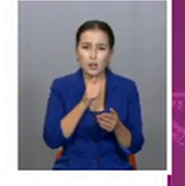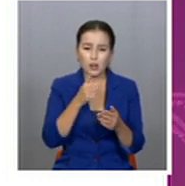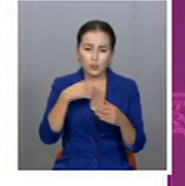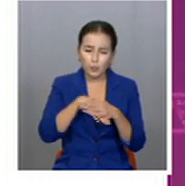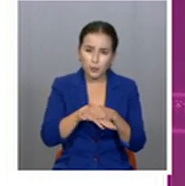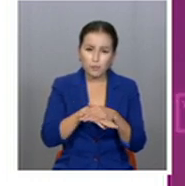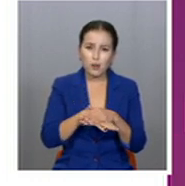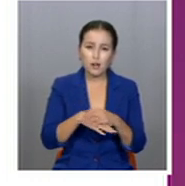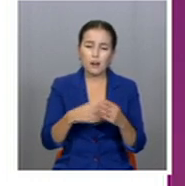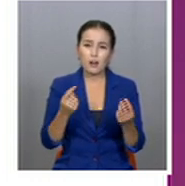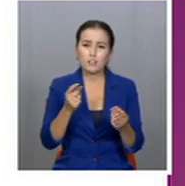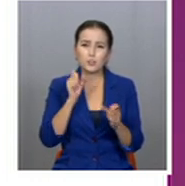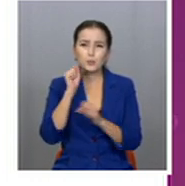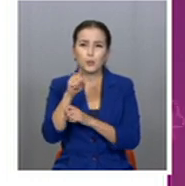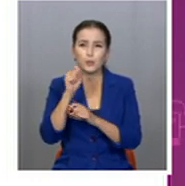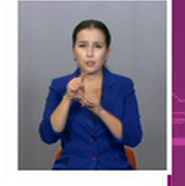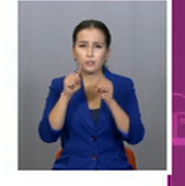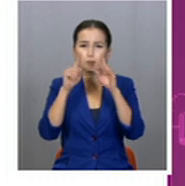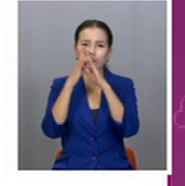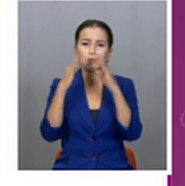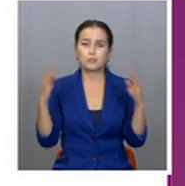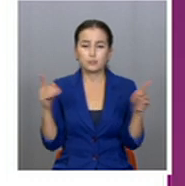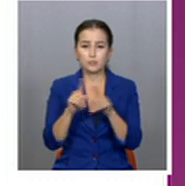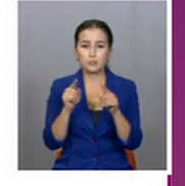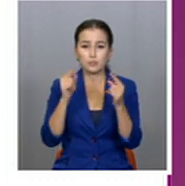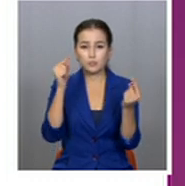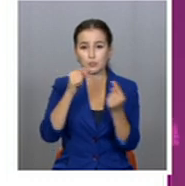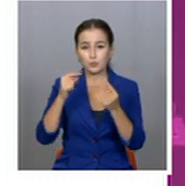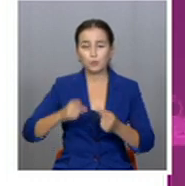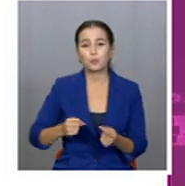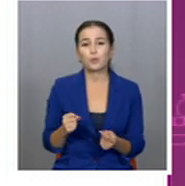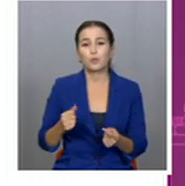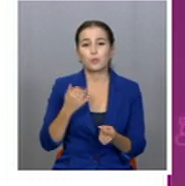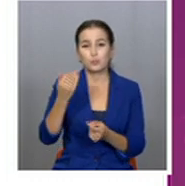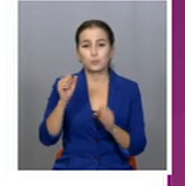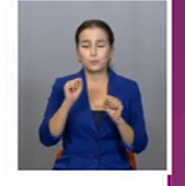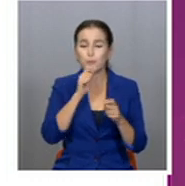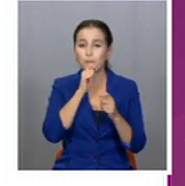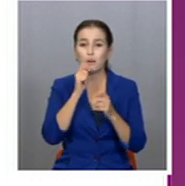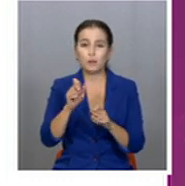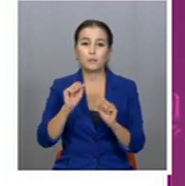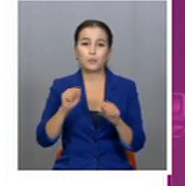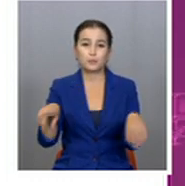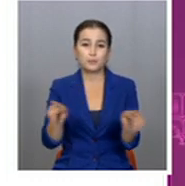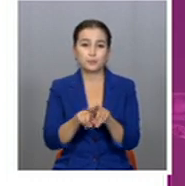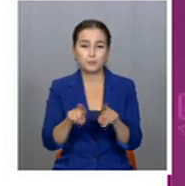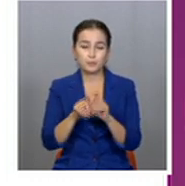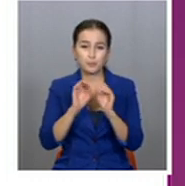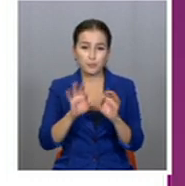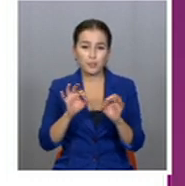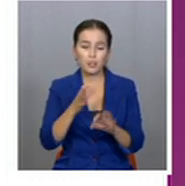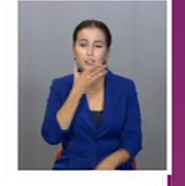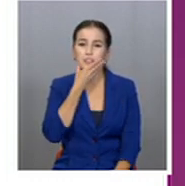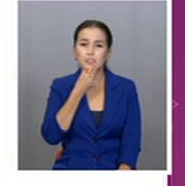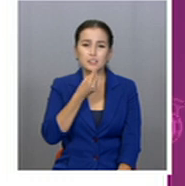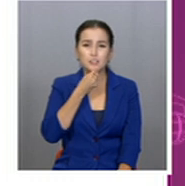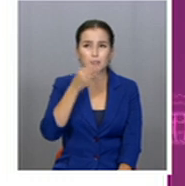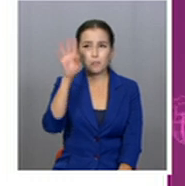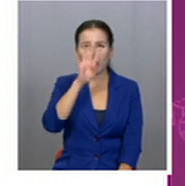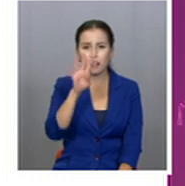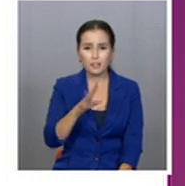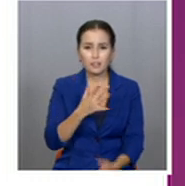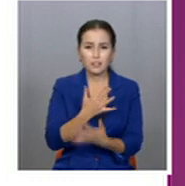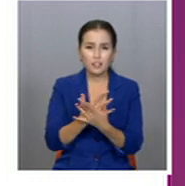Алтын сарай шын достыққа нағыз дос қана ие болады дегені. Сұлу пернелер адам